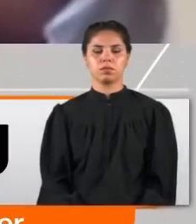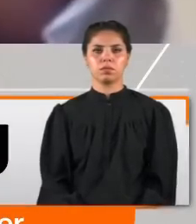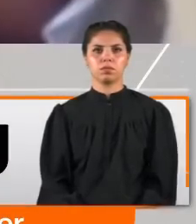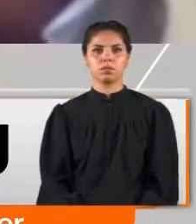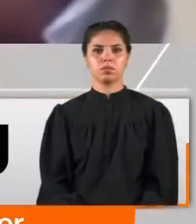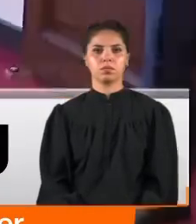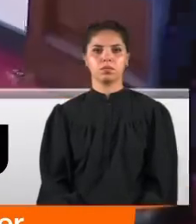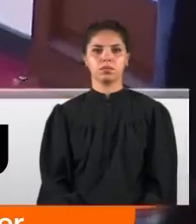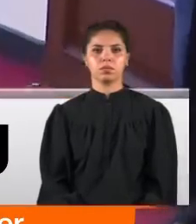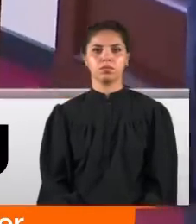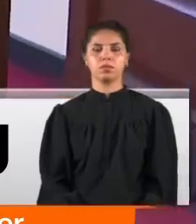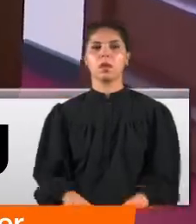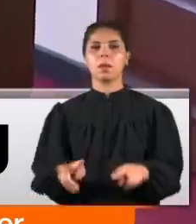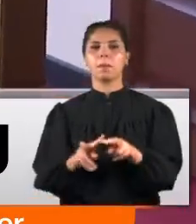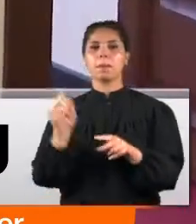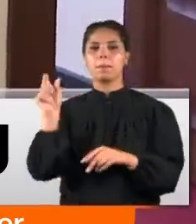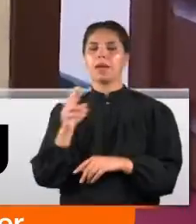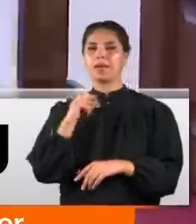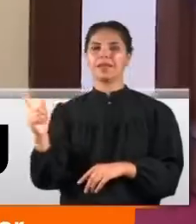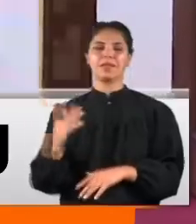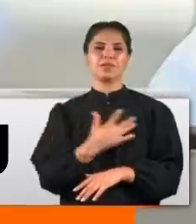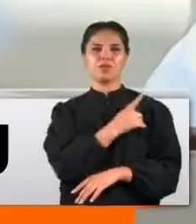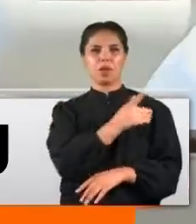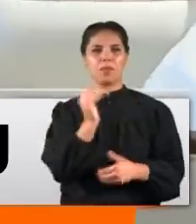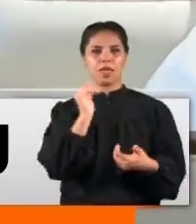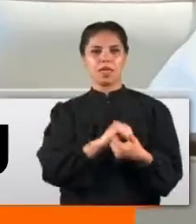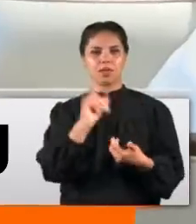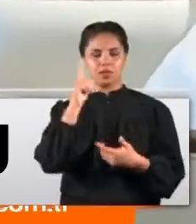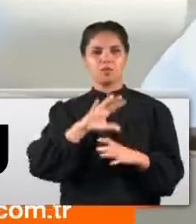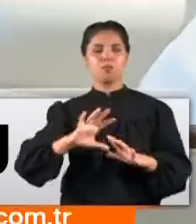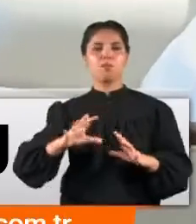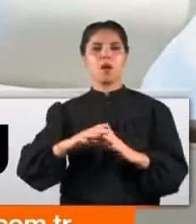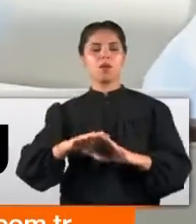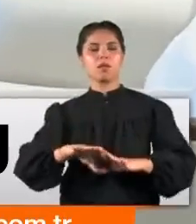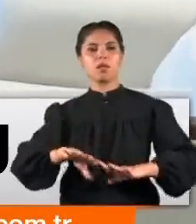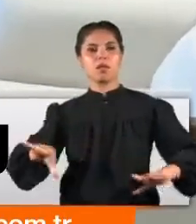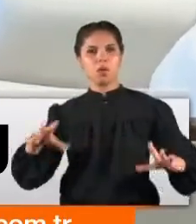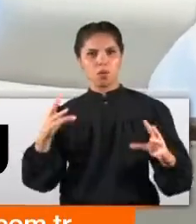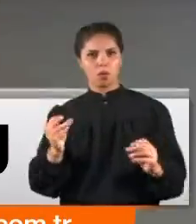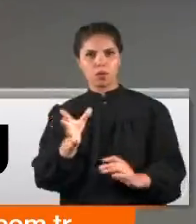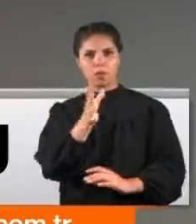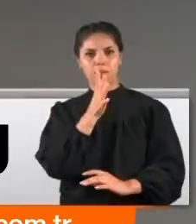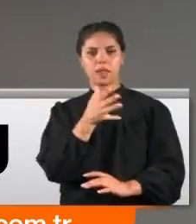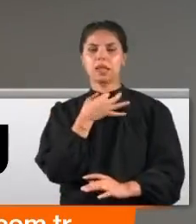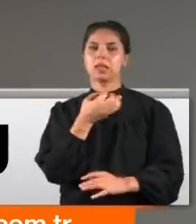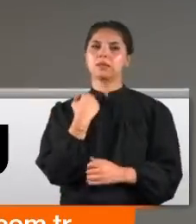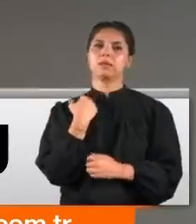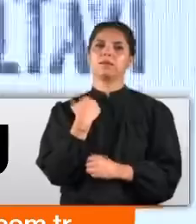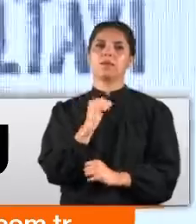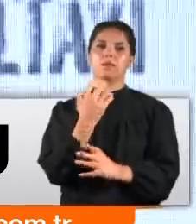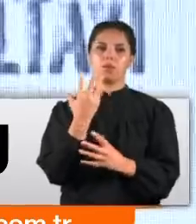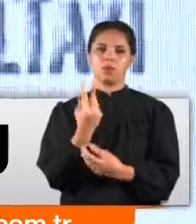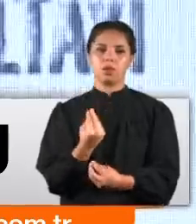gücümüzü göstermek istiyoruz. Akşener'in CHP ile ittifaka partisinden ayrılsa bile kesinlikle izin vermeyeceği de konuşulanlar